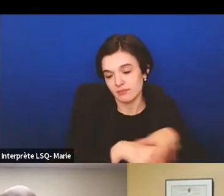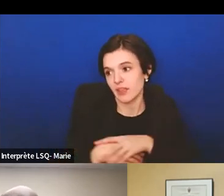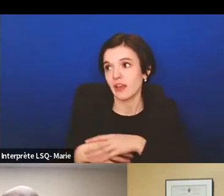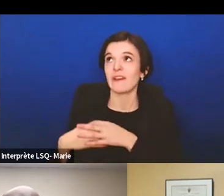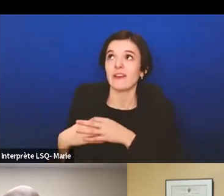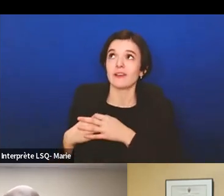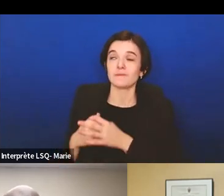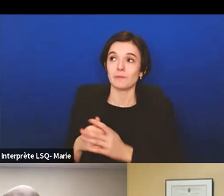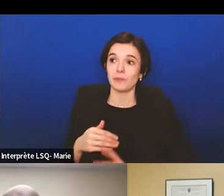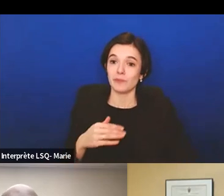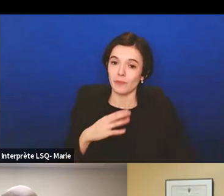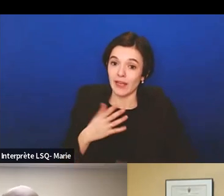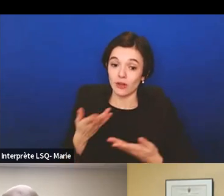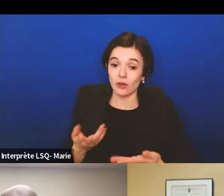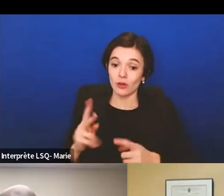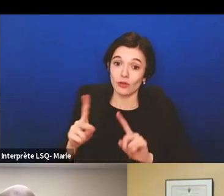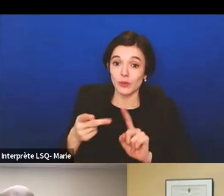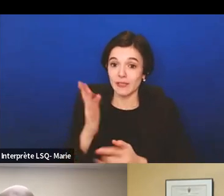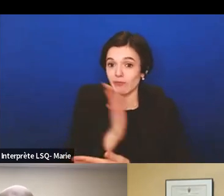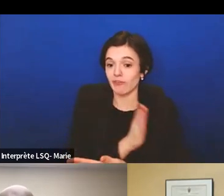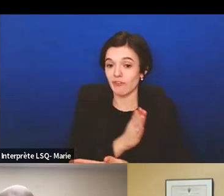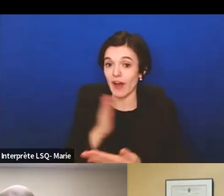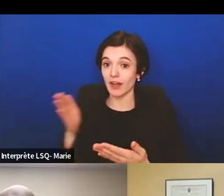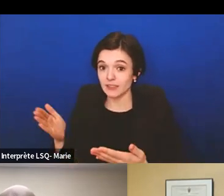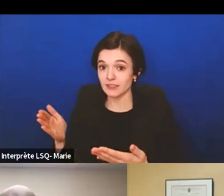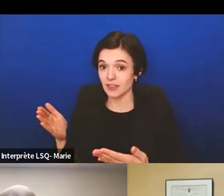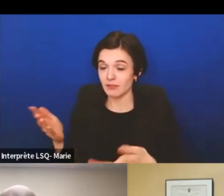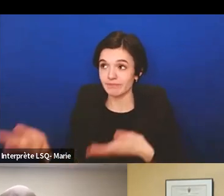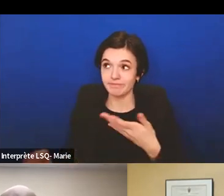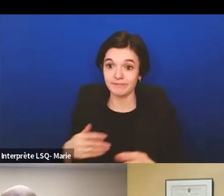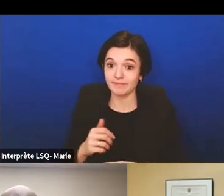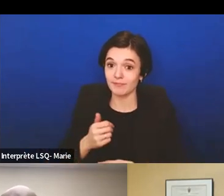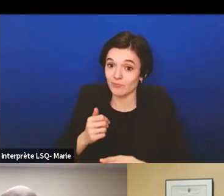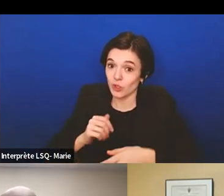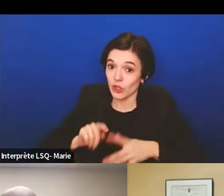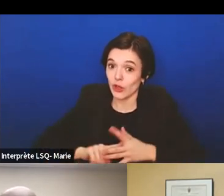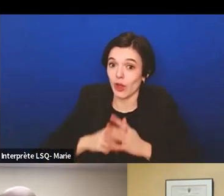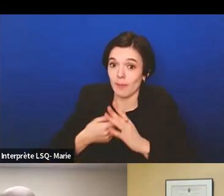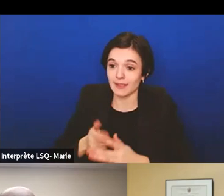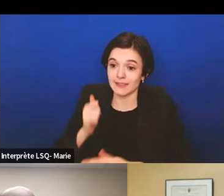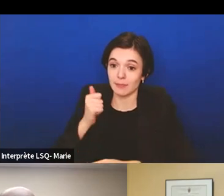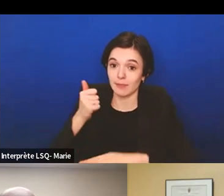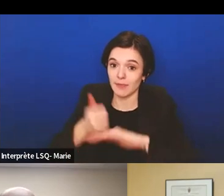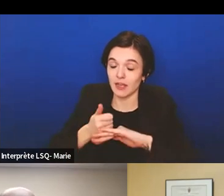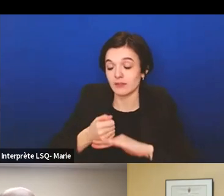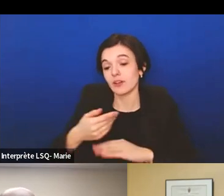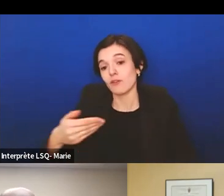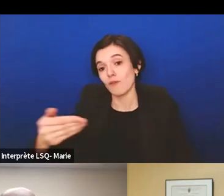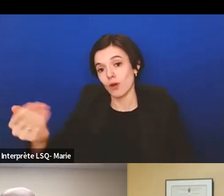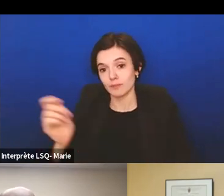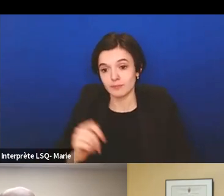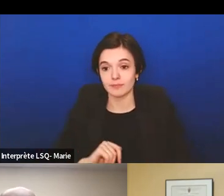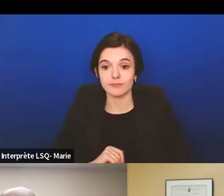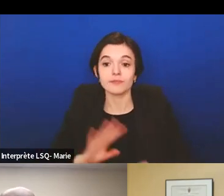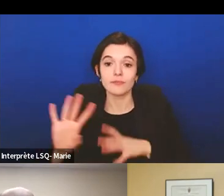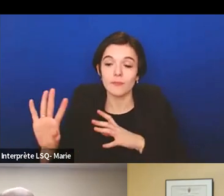train d'implanter la deuxième phase, donc on est toujours en contact avec eux. Et certainement, le fait